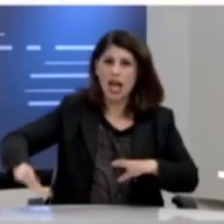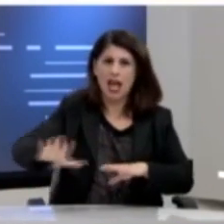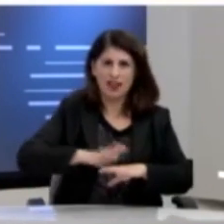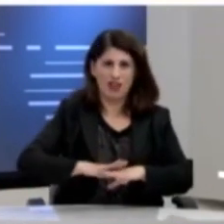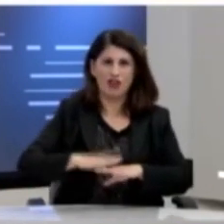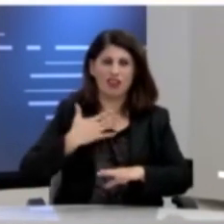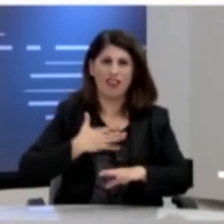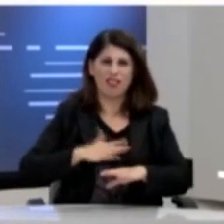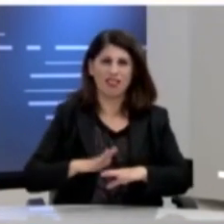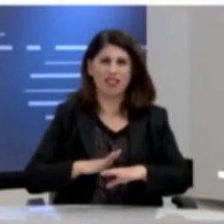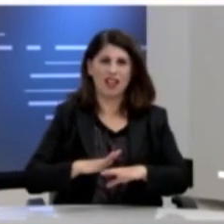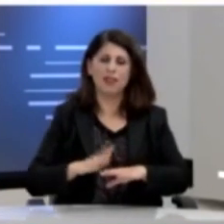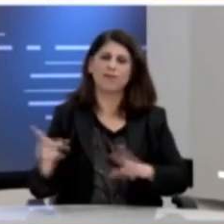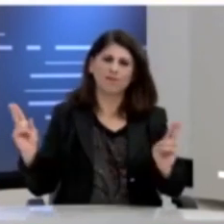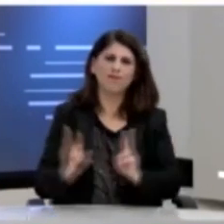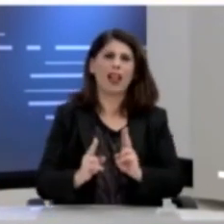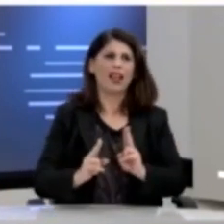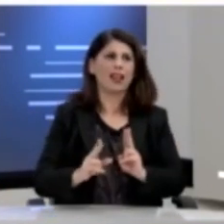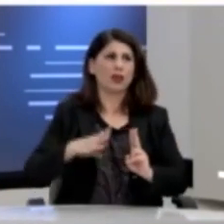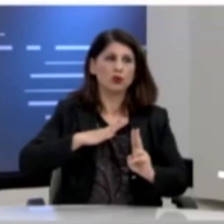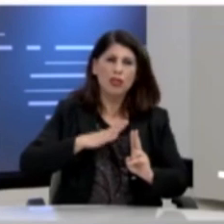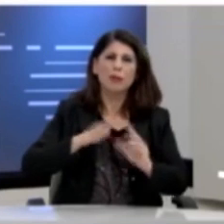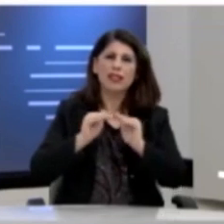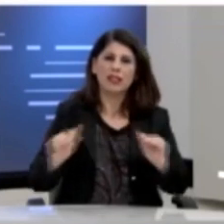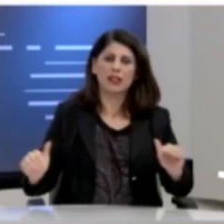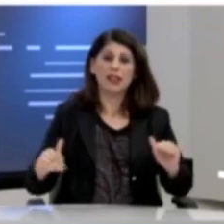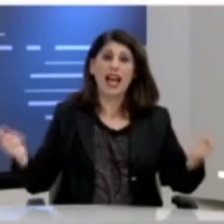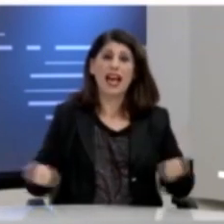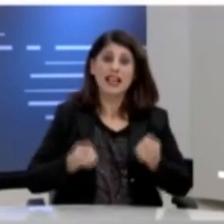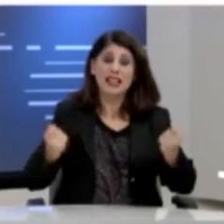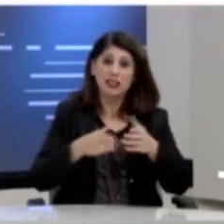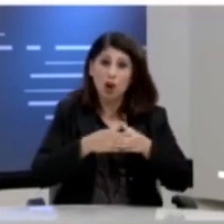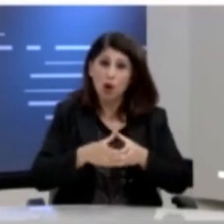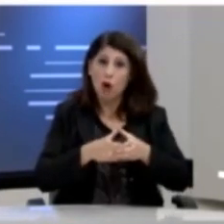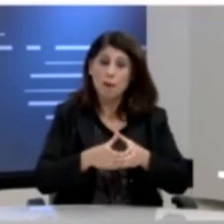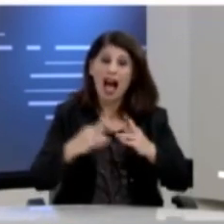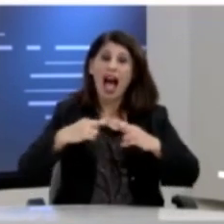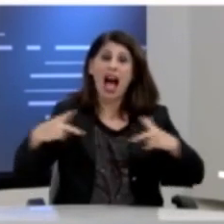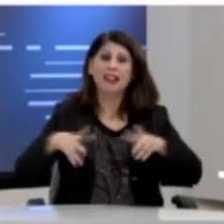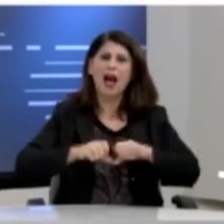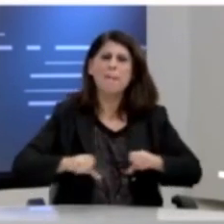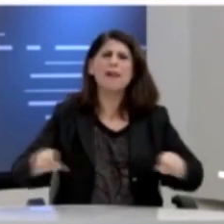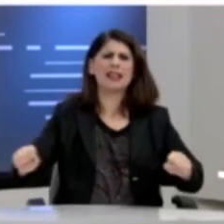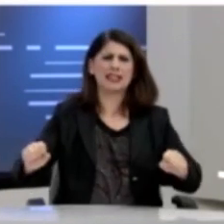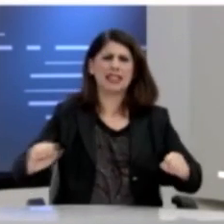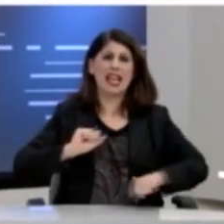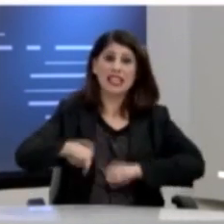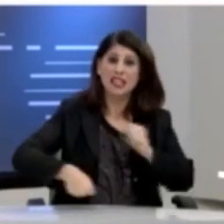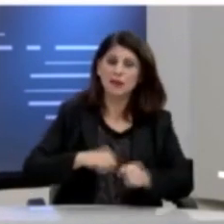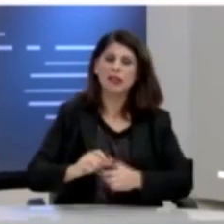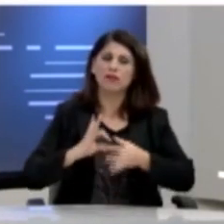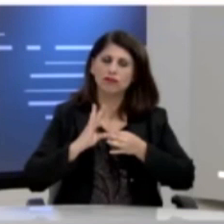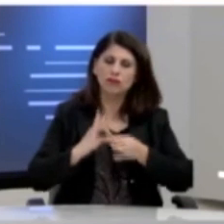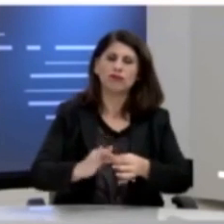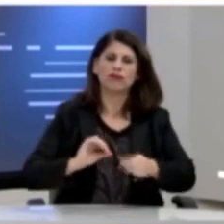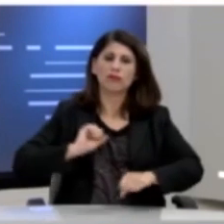των λαών και της ειρήνης και τα κομμουνιστικά, τα εργατικά κόμματα, τα πραγματικά αντιπεριαλιστικά φιλιρινικά κινήματα